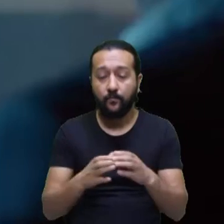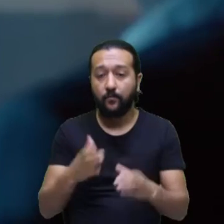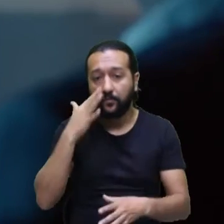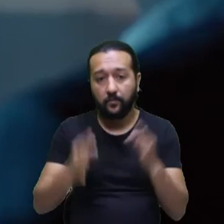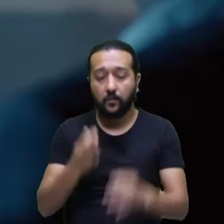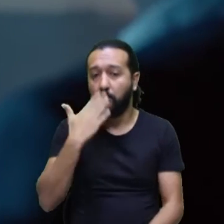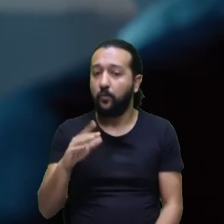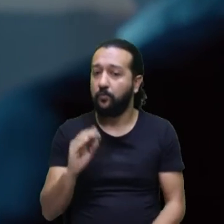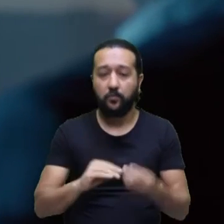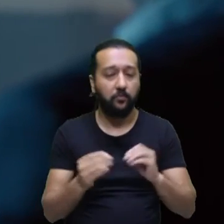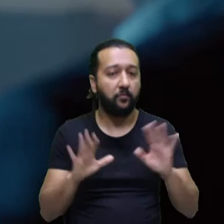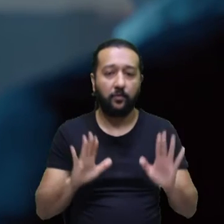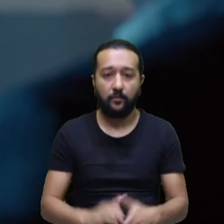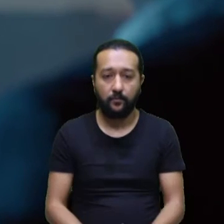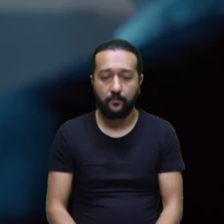yoklayan olmamış.